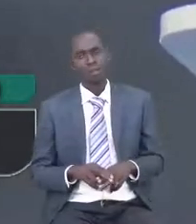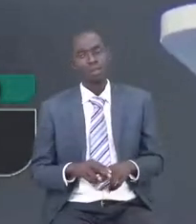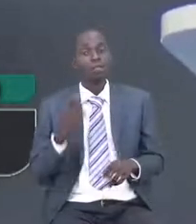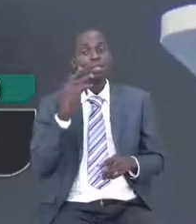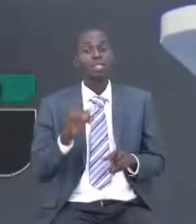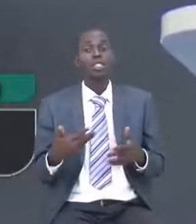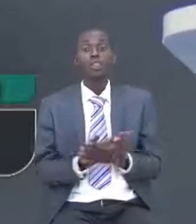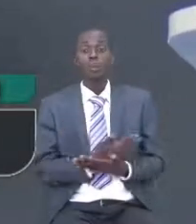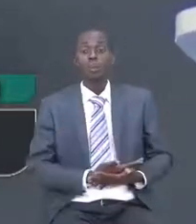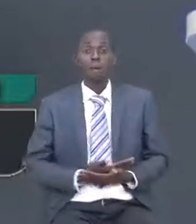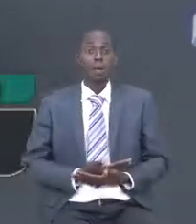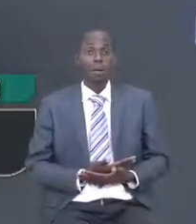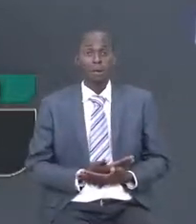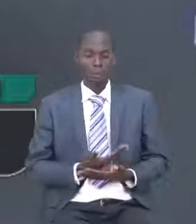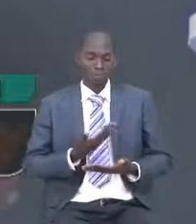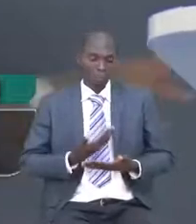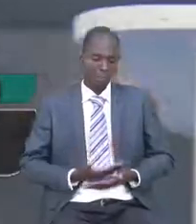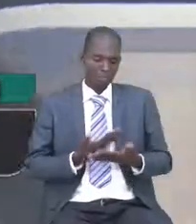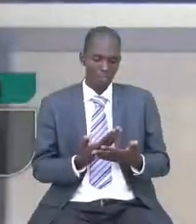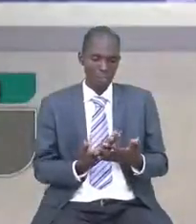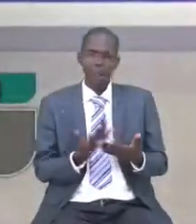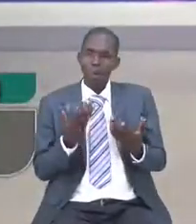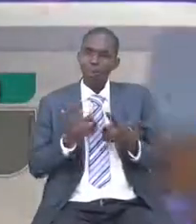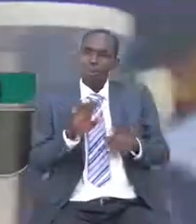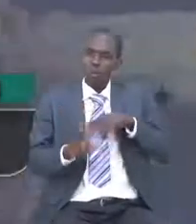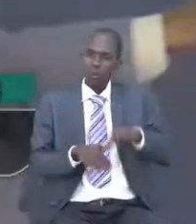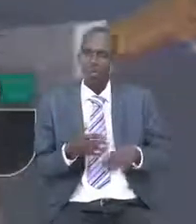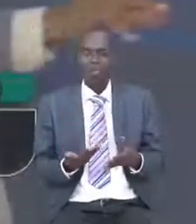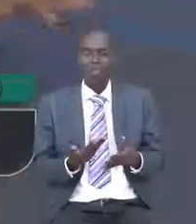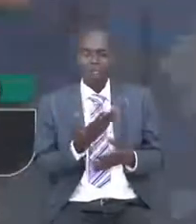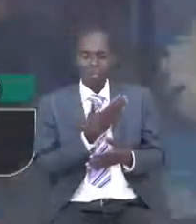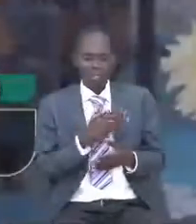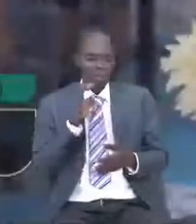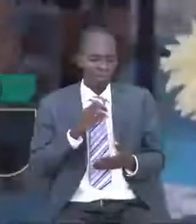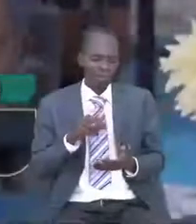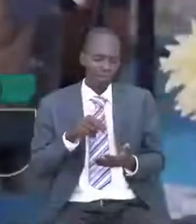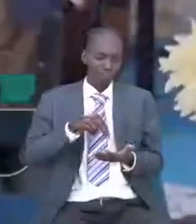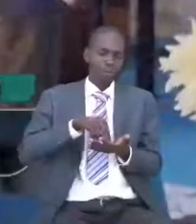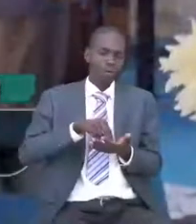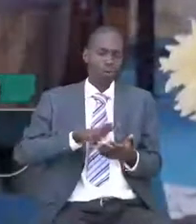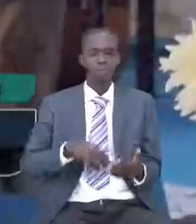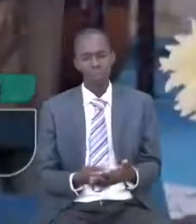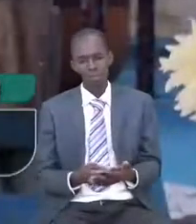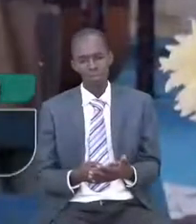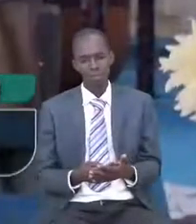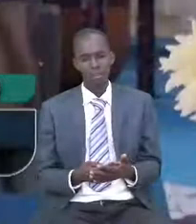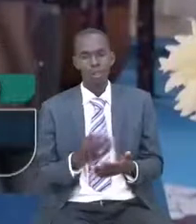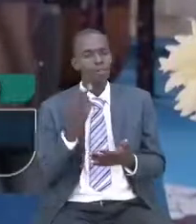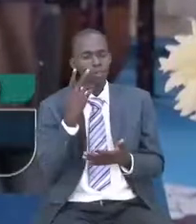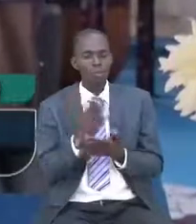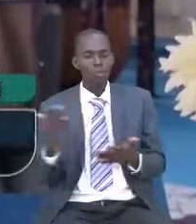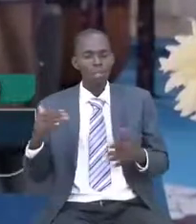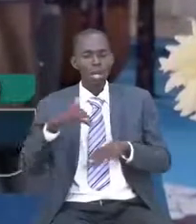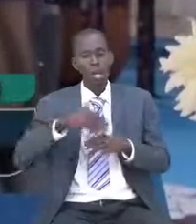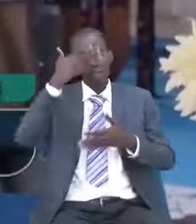pas. Et il tombe encore. Et il prend un objet devant et